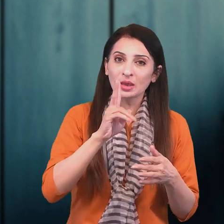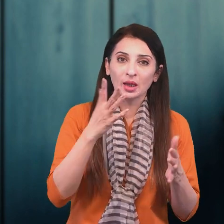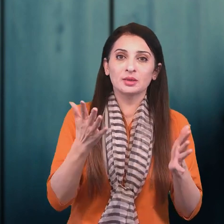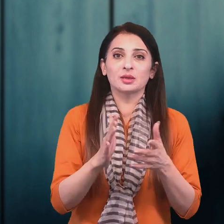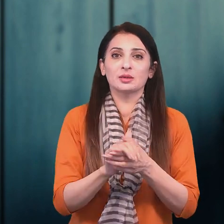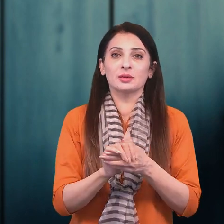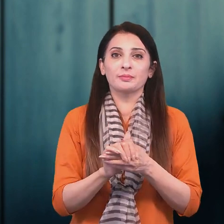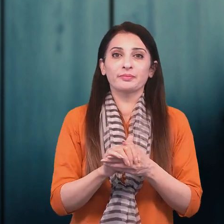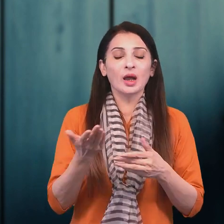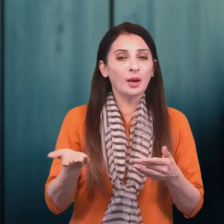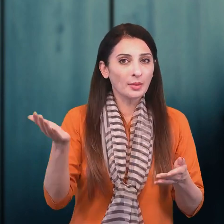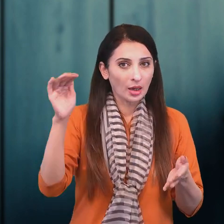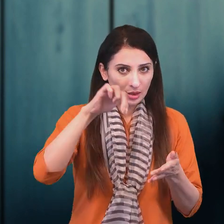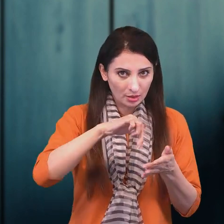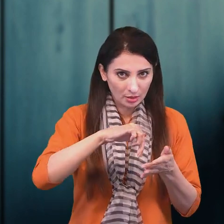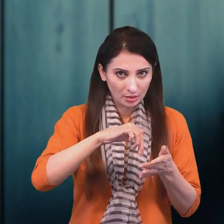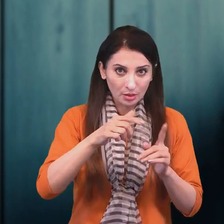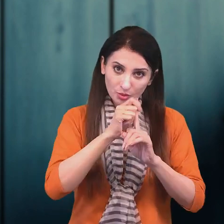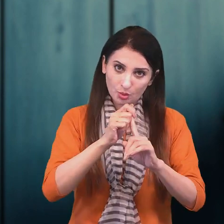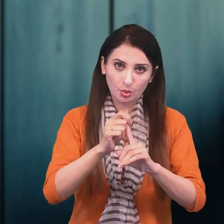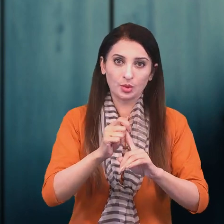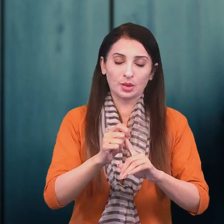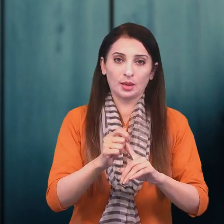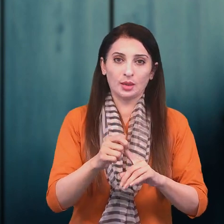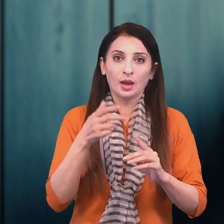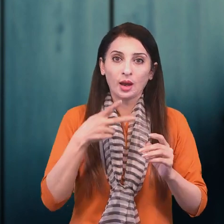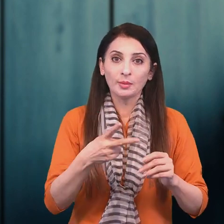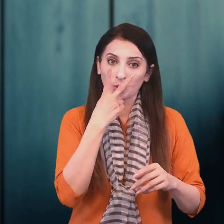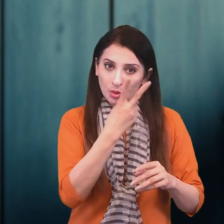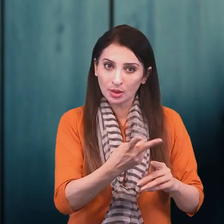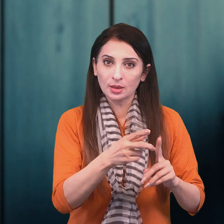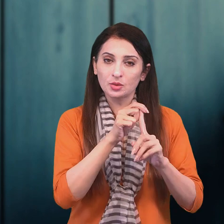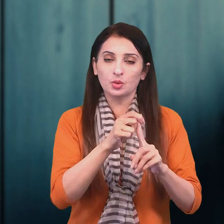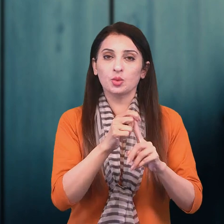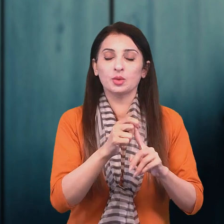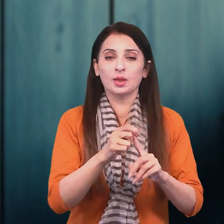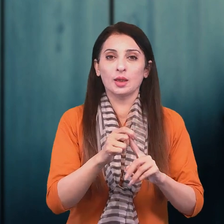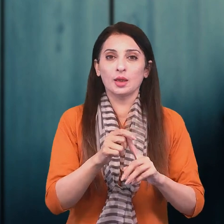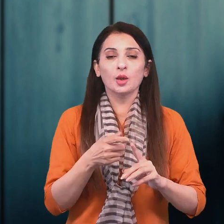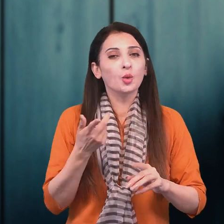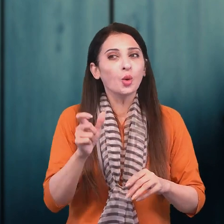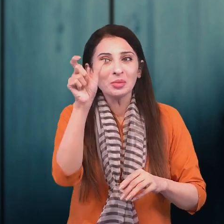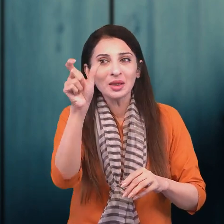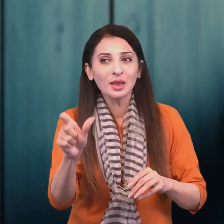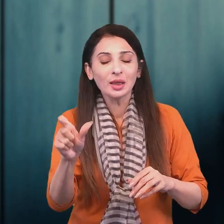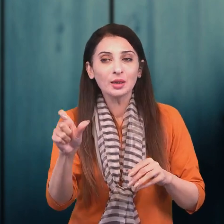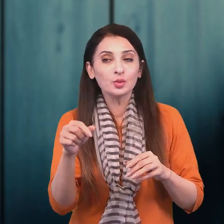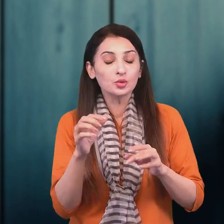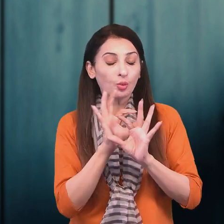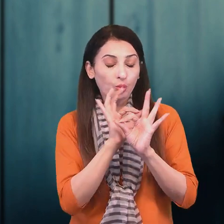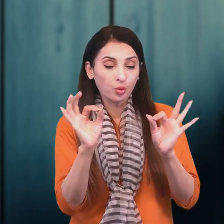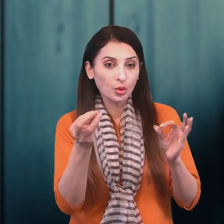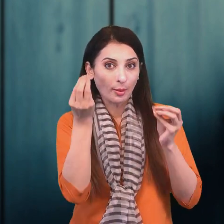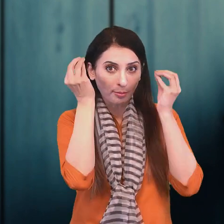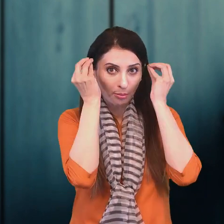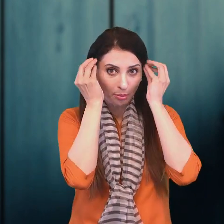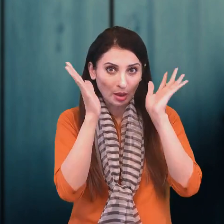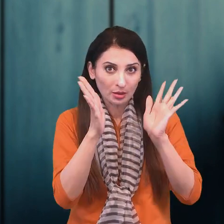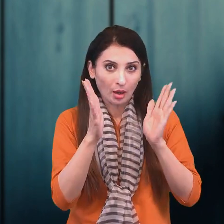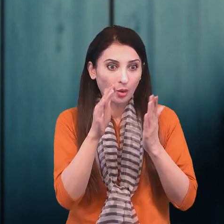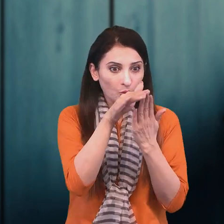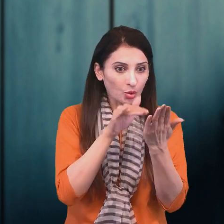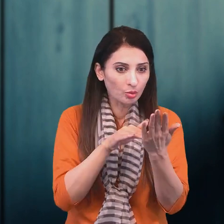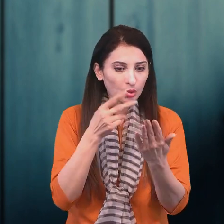تو جب تک ہم اس طرف نہیں آئیں گے اور ایک کوالیفائڈ پرسن جو یوتھ افیئر پر اپنی گرپ رکھتا ہے، ان معاملات کے